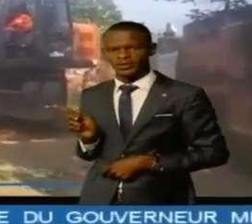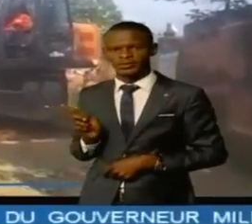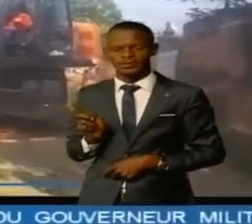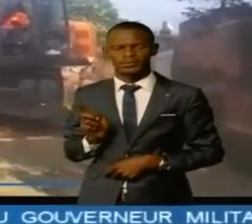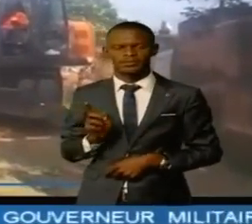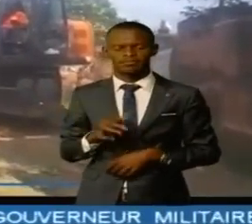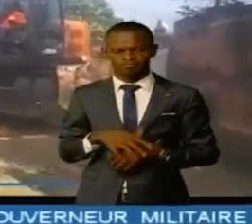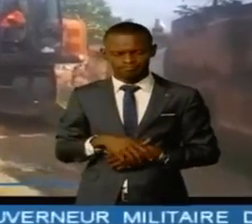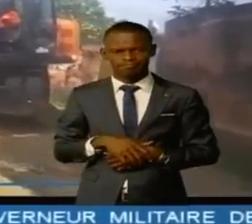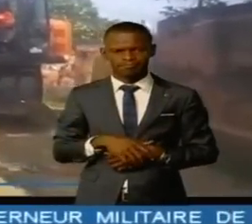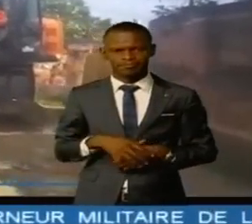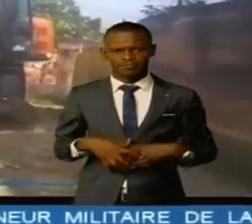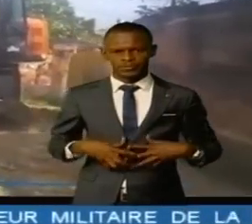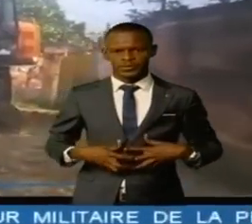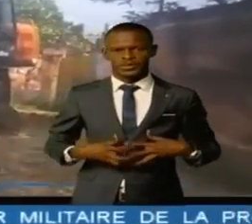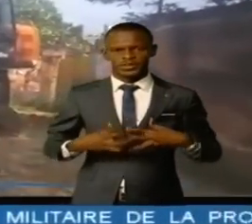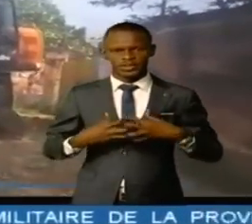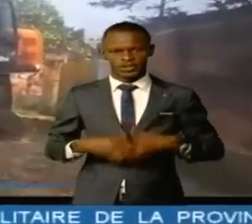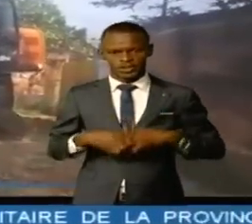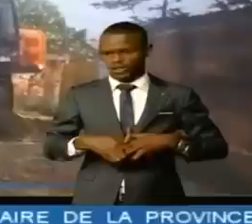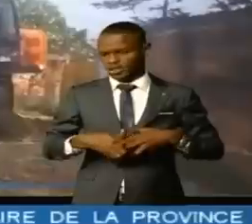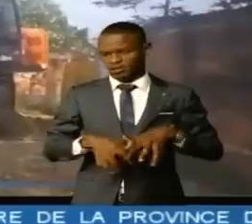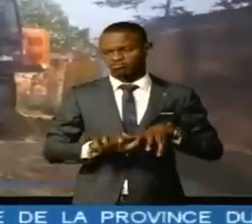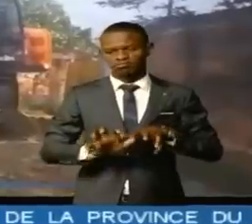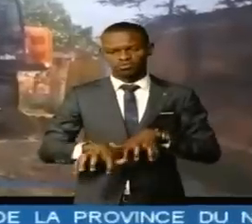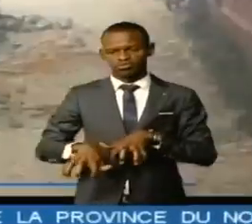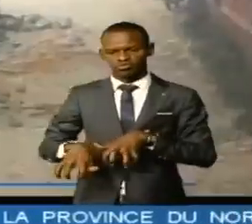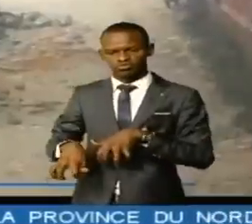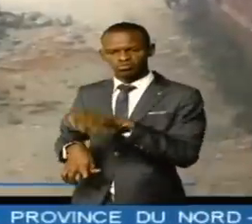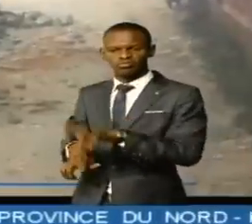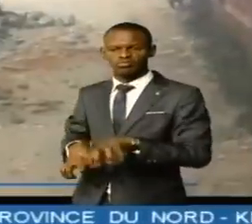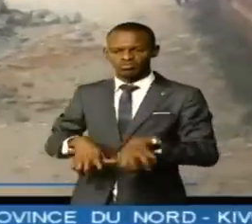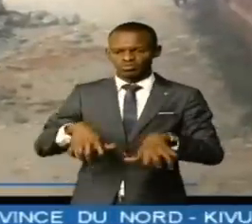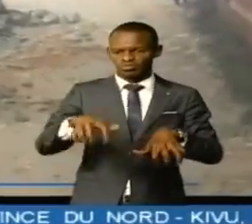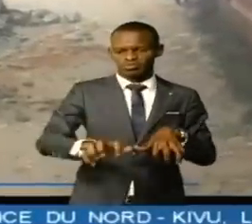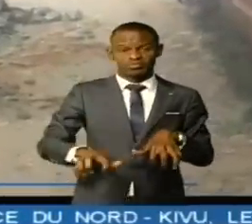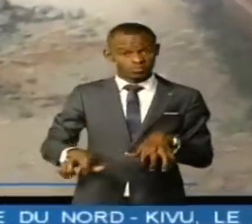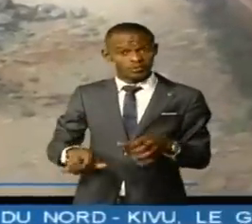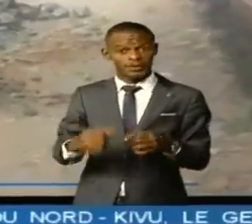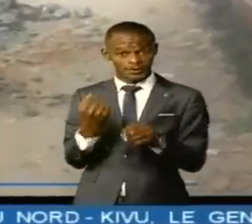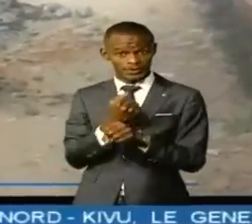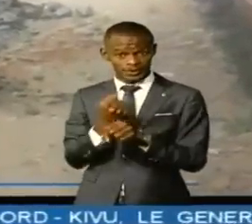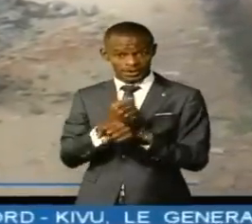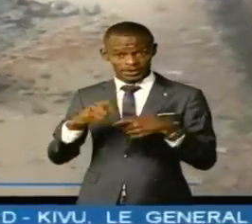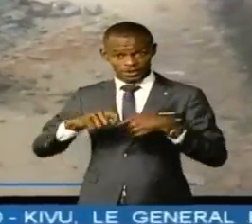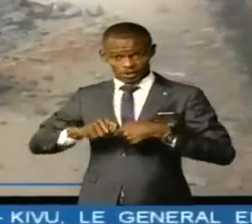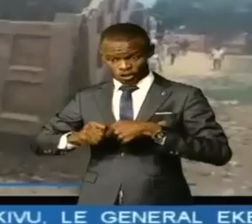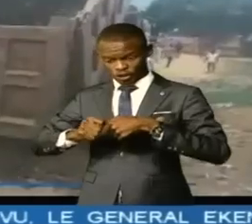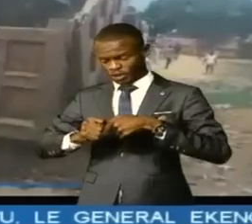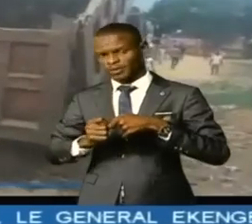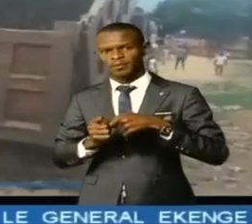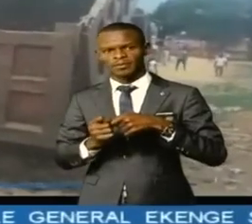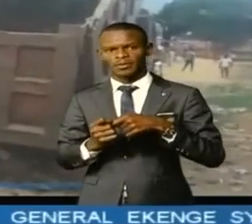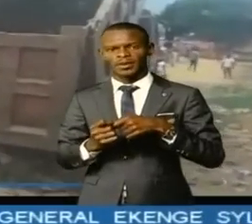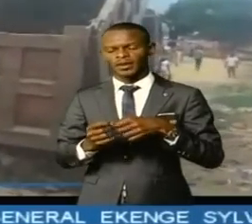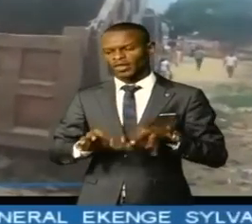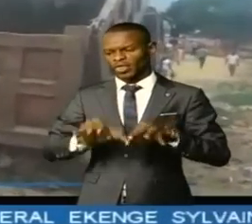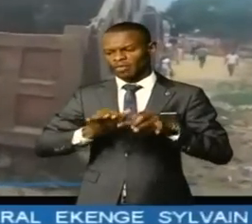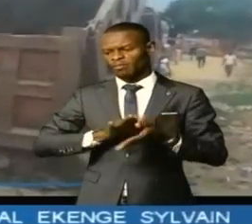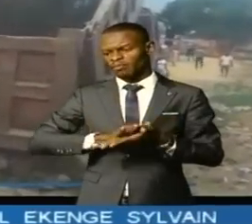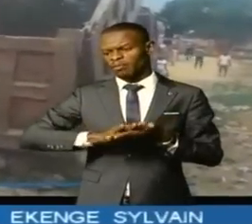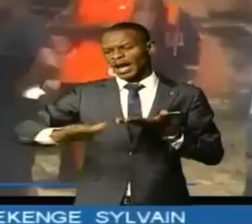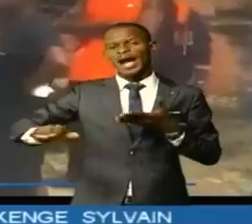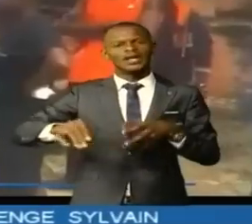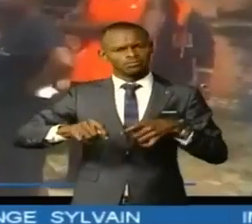Engin roulant de réhabilitation de la voie urbaine en pleine exécution des travaux de modernisation de la chaussée, sous l'œil vigilant du maire de la ville de